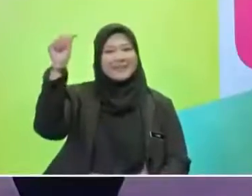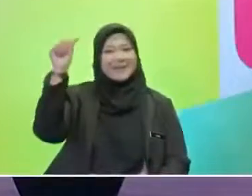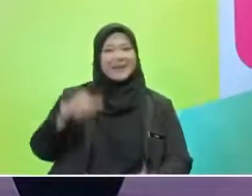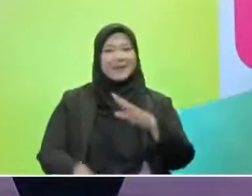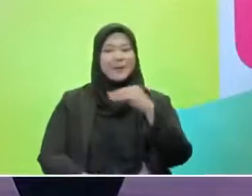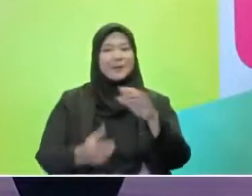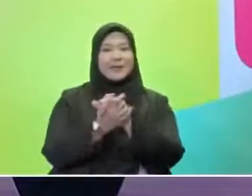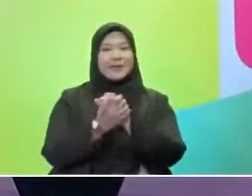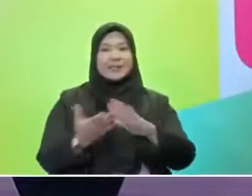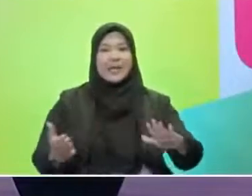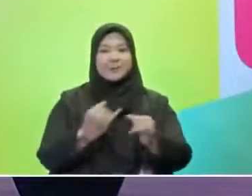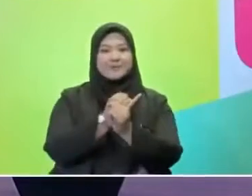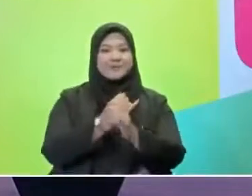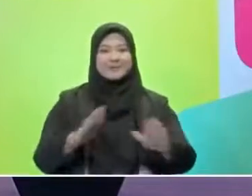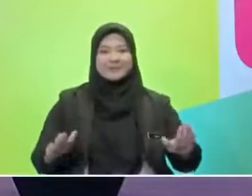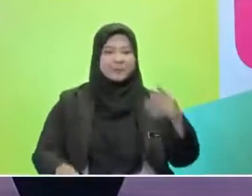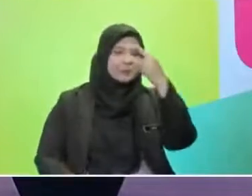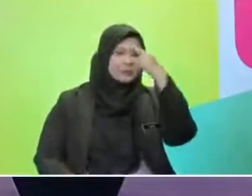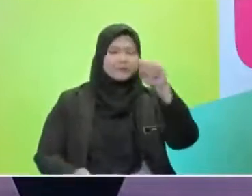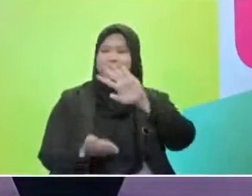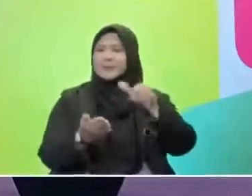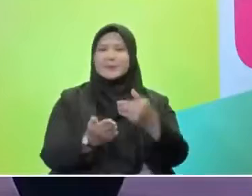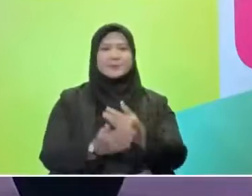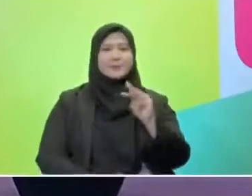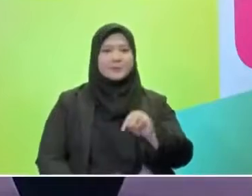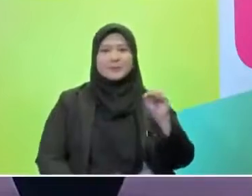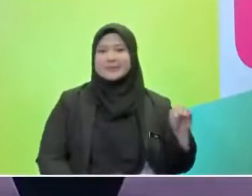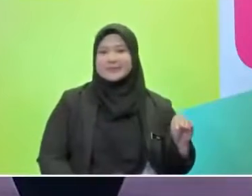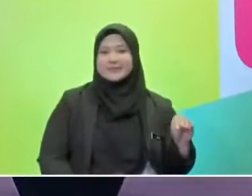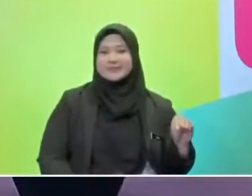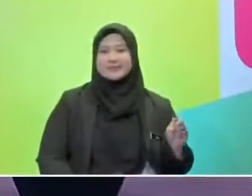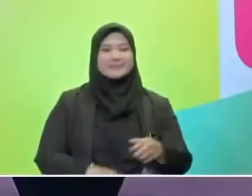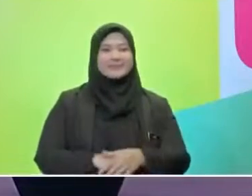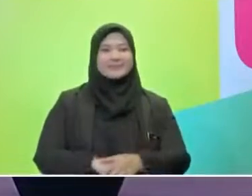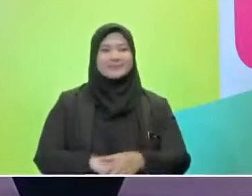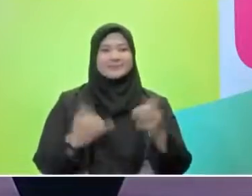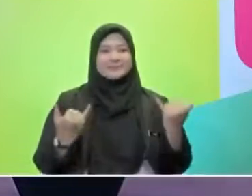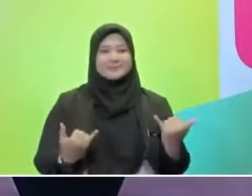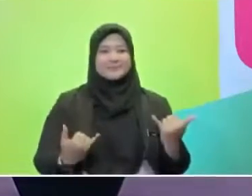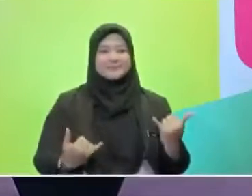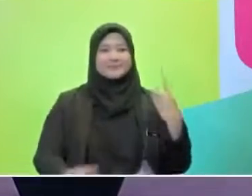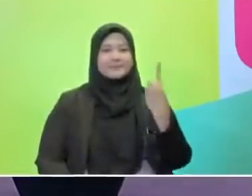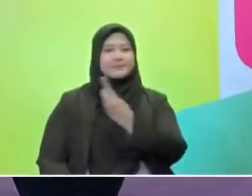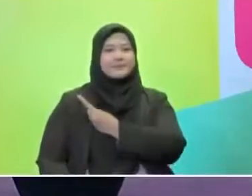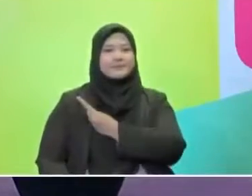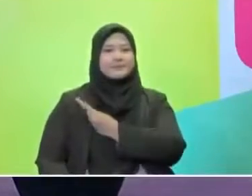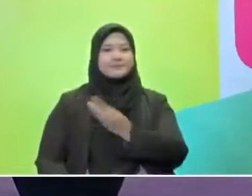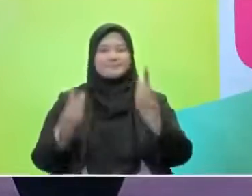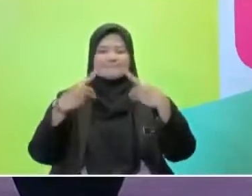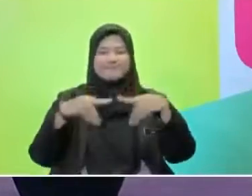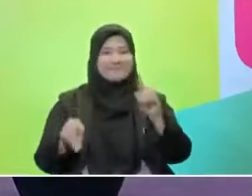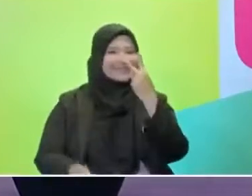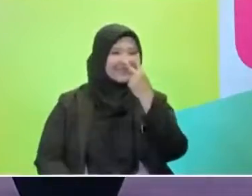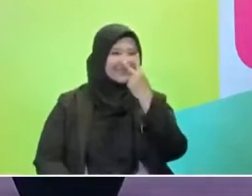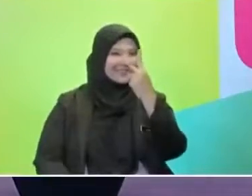salam sejahtera murid-murid penonton Didik TV KPM. Anda sedang menonton slot prasekolah bersama saya, Nisa K.